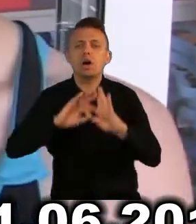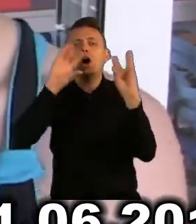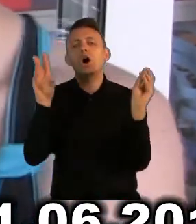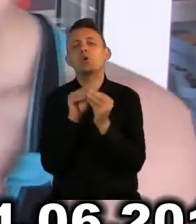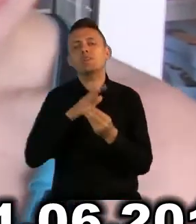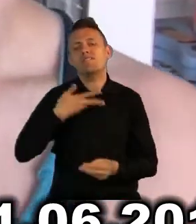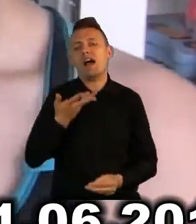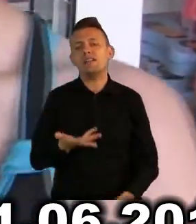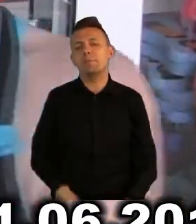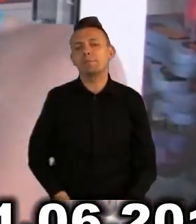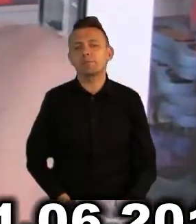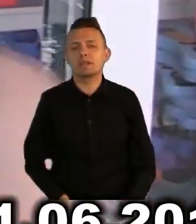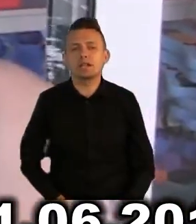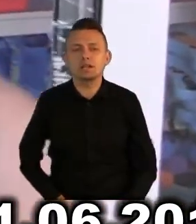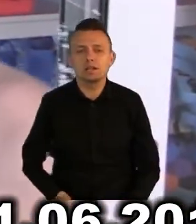No ogólnie fajnie.